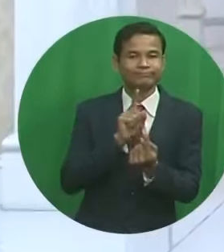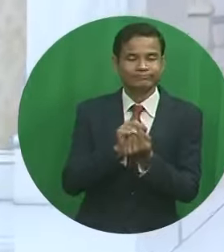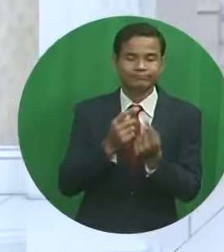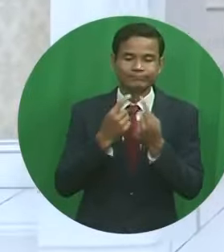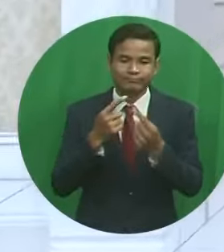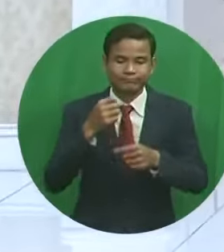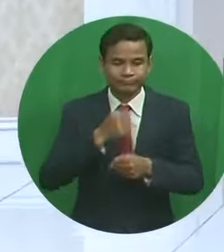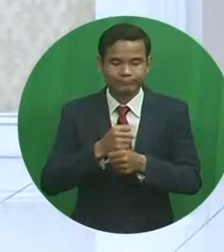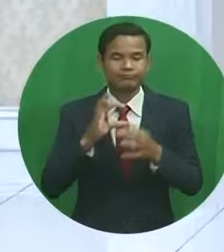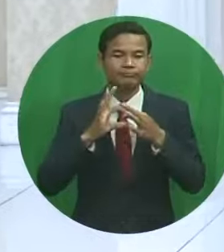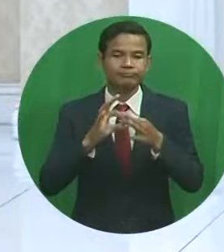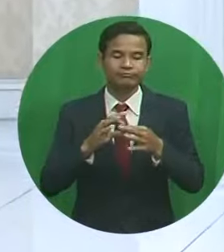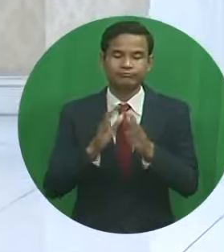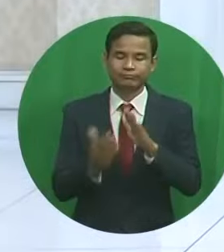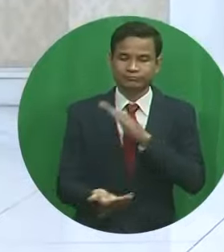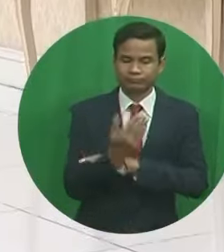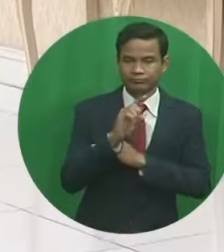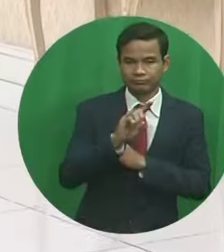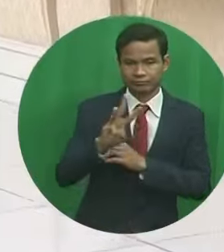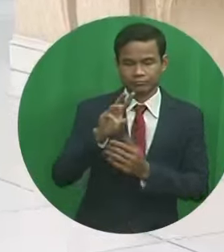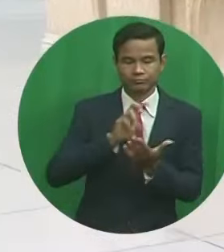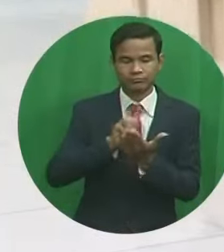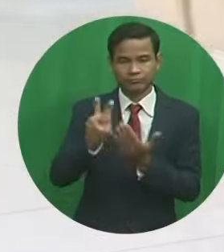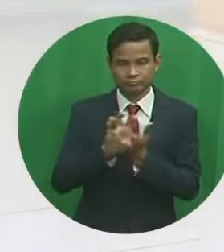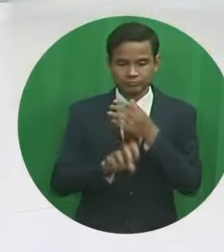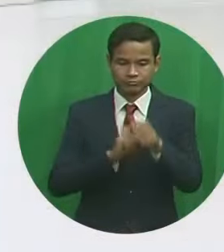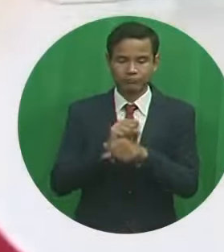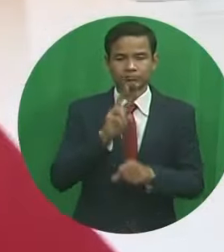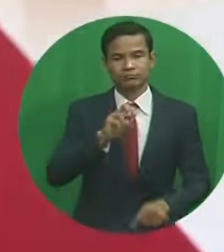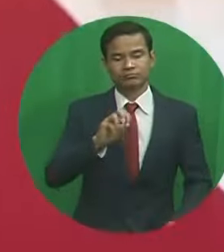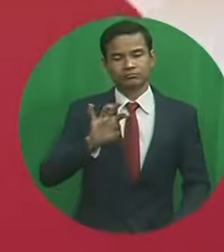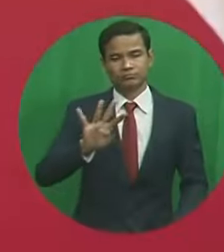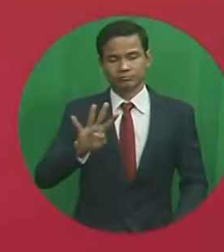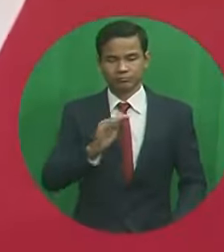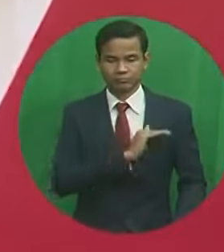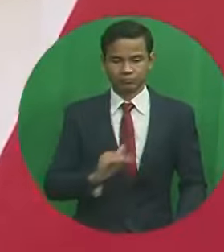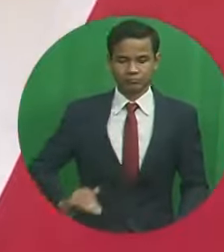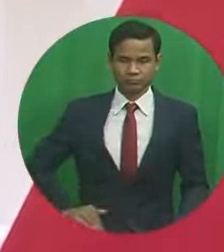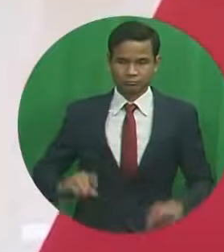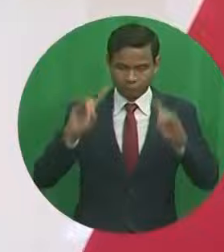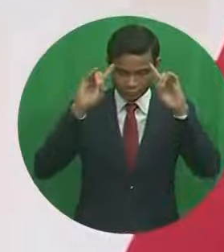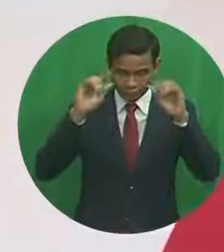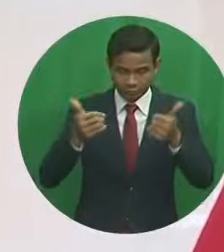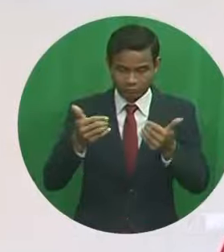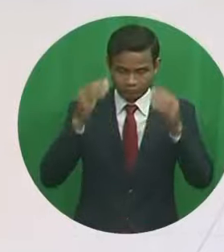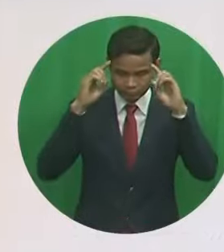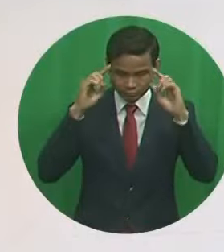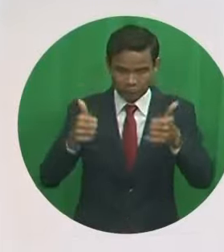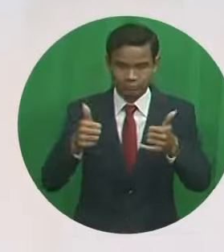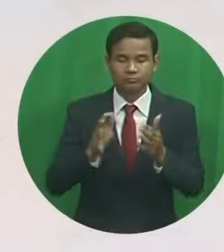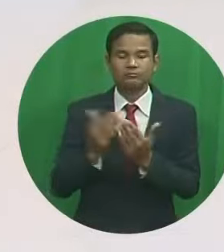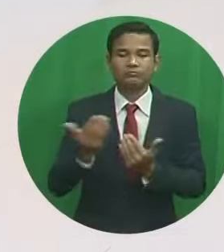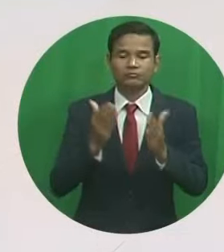ជានាព្រឹកថ្ងៃទី13ខែឧសភាឆ្នាំ2024សម្ដេចមហាបវរធិបតីហ៊ុនម៉ាណែតនាយករដ្ឋម